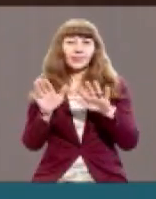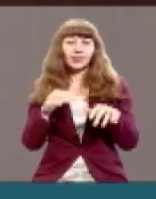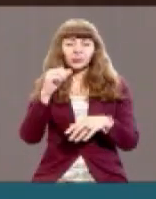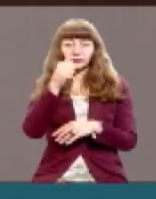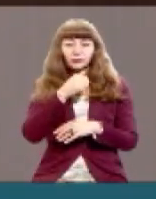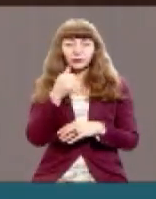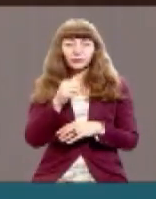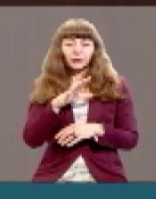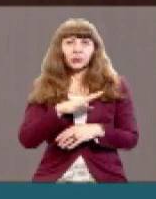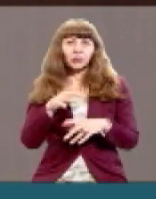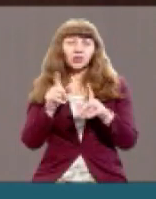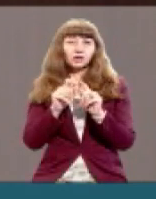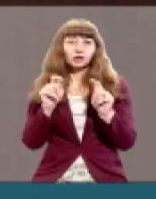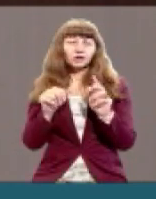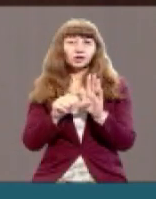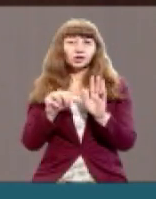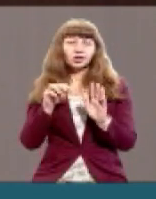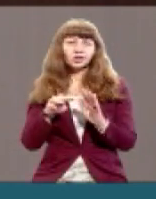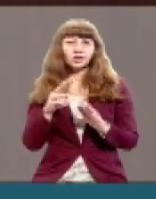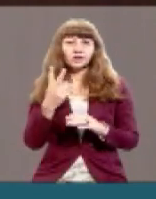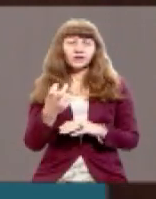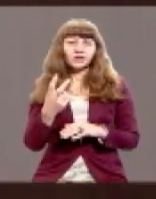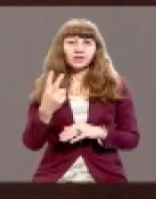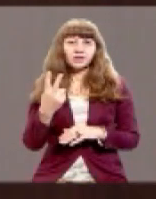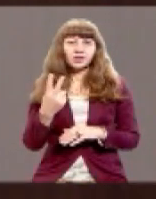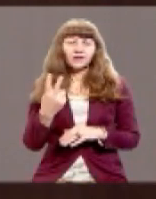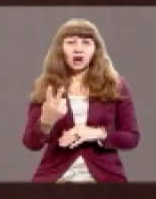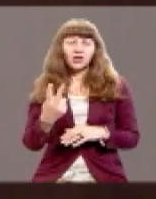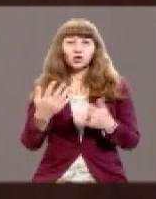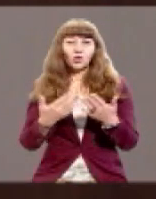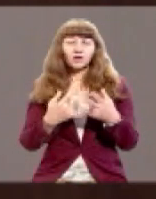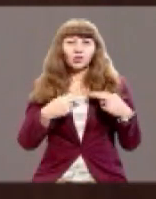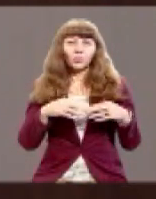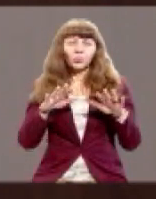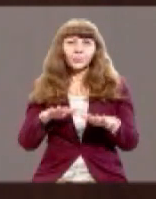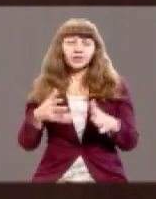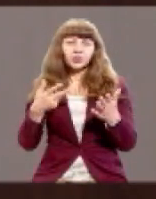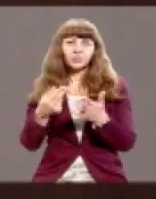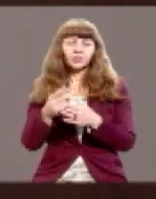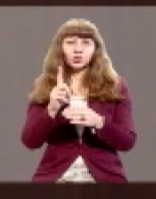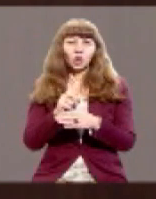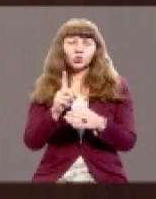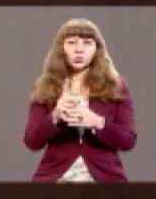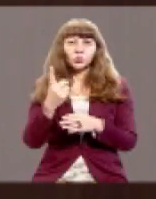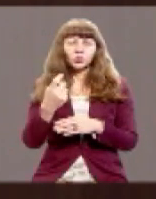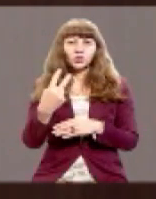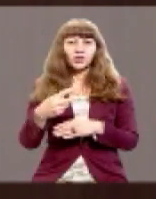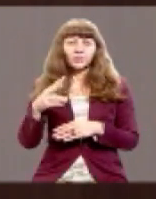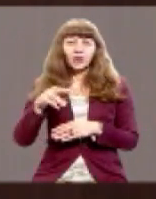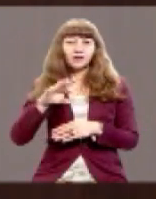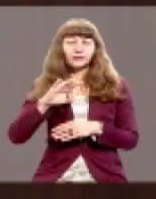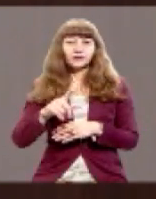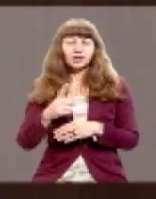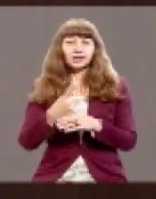Өткен жылы ұлттық жобаға қатысушылар 6202 жаңа жұмыс орнын құрып, 120 миллиард тенге сомасына салық төлеген болатын.